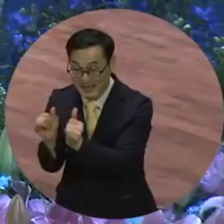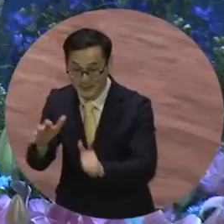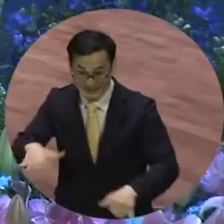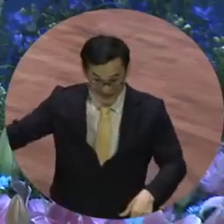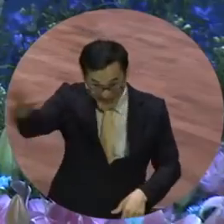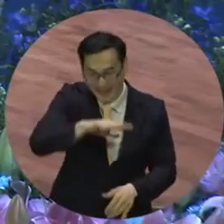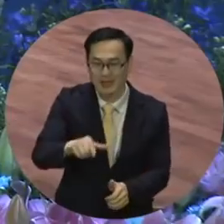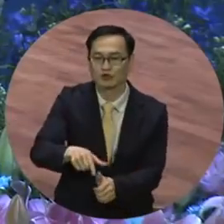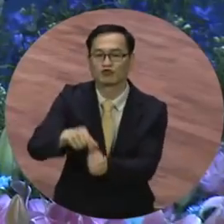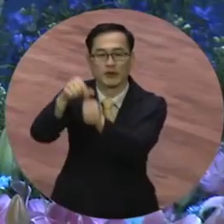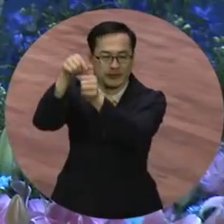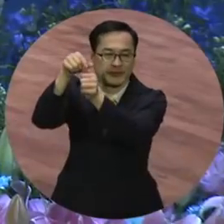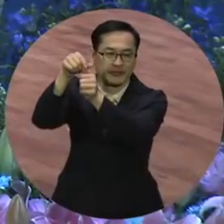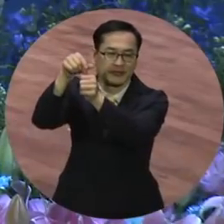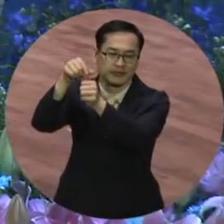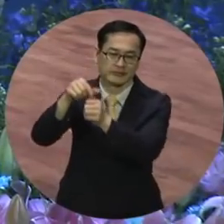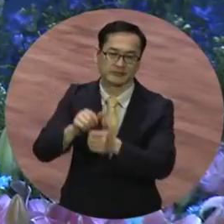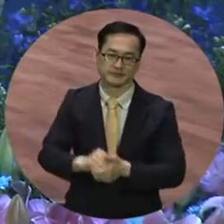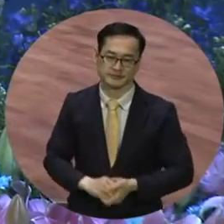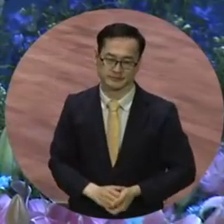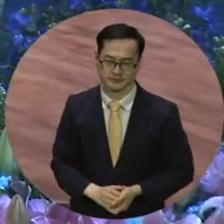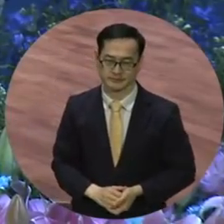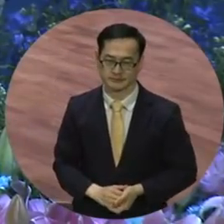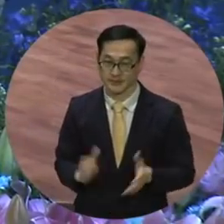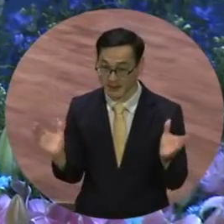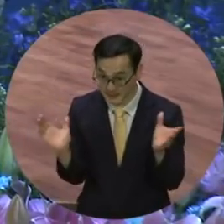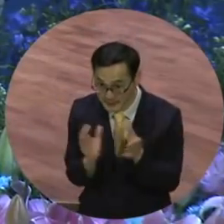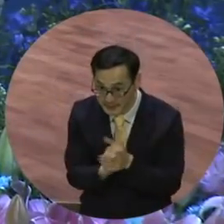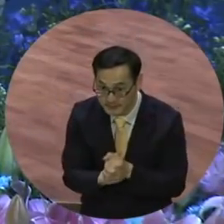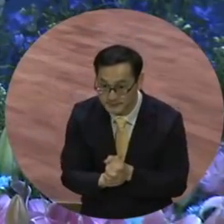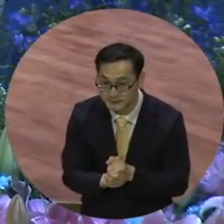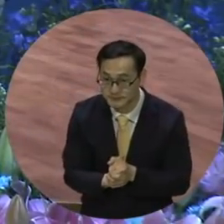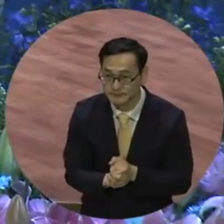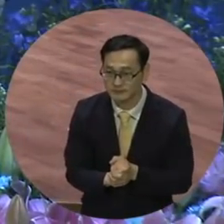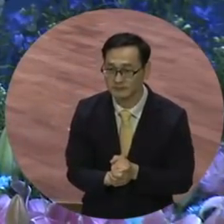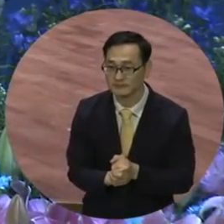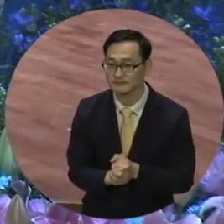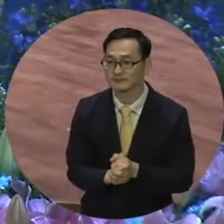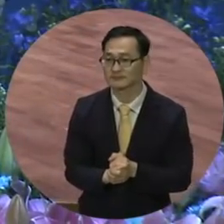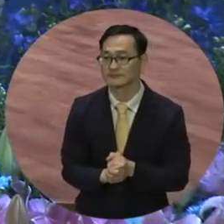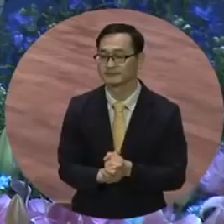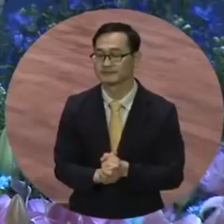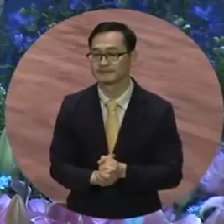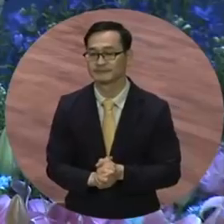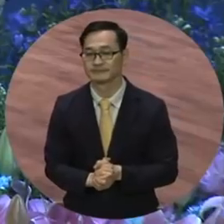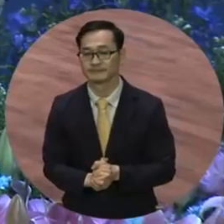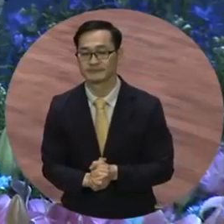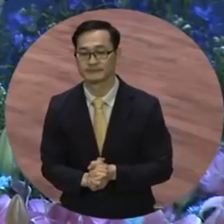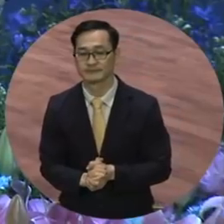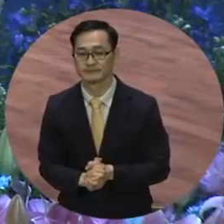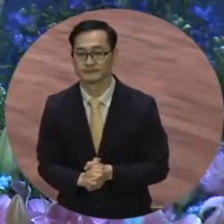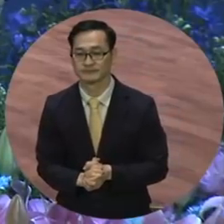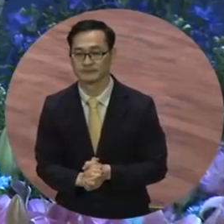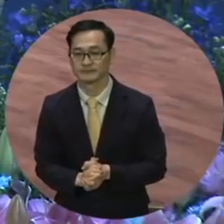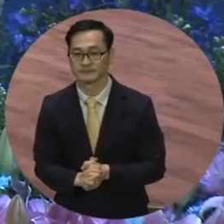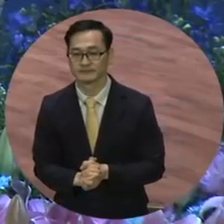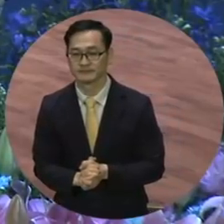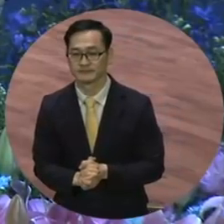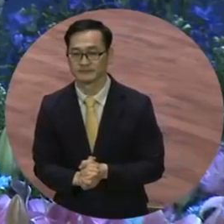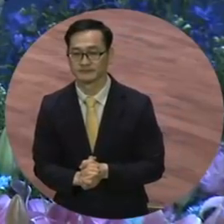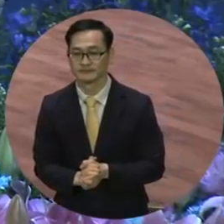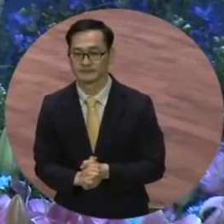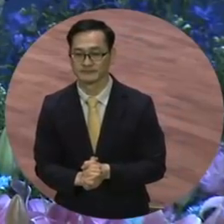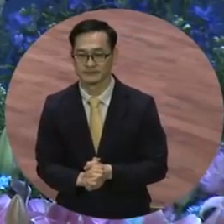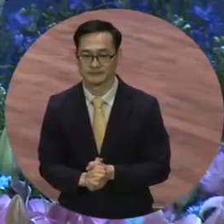믿는 사람은 모두 다 형제, 자매, 가족이에요. 아멘. 평가하면 안 돼요. 자랄 때가 기다려주고